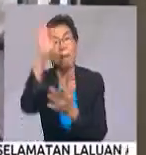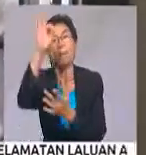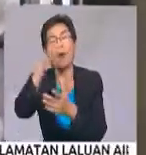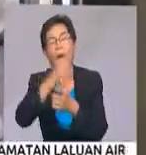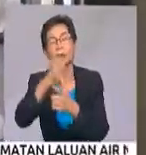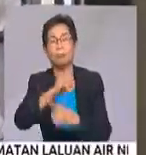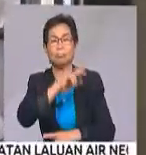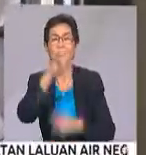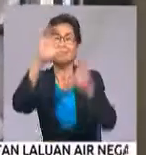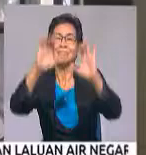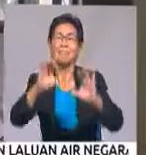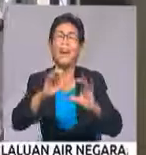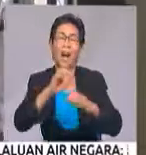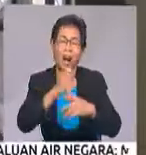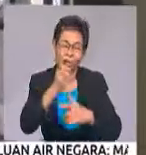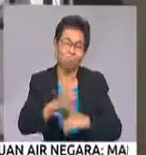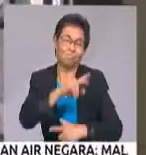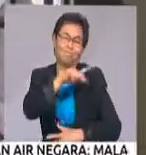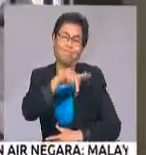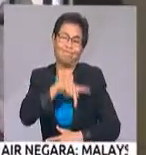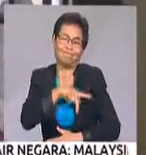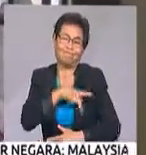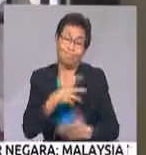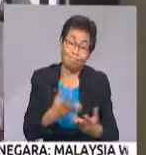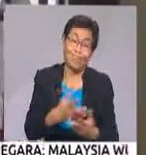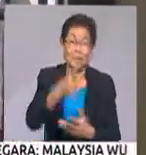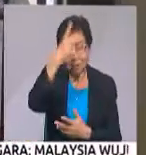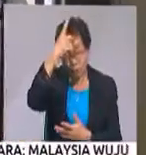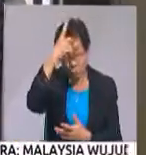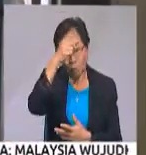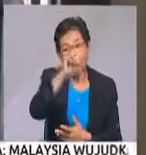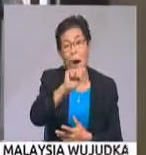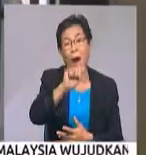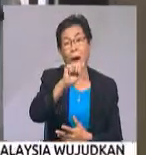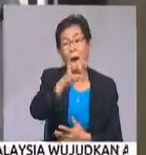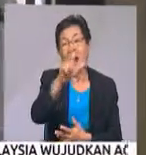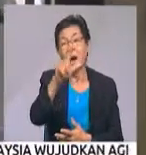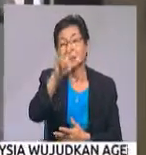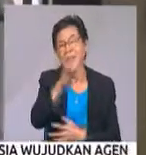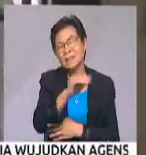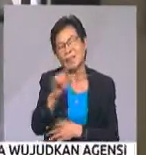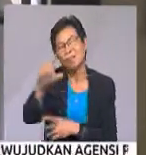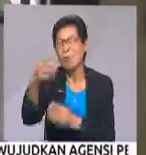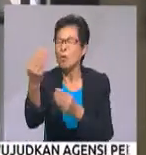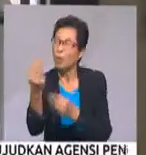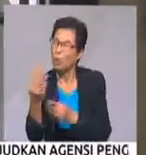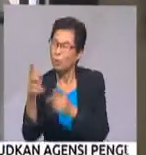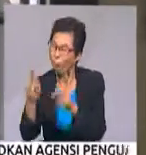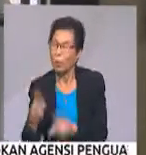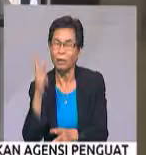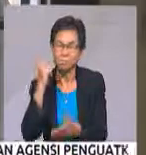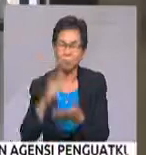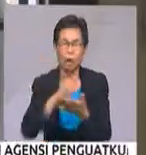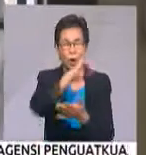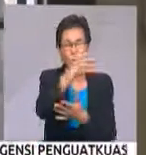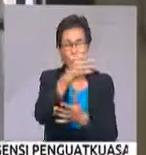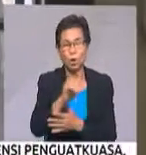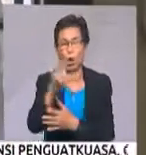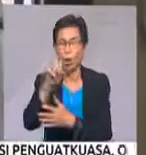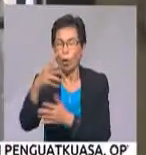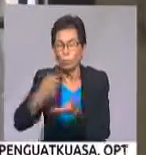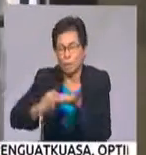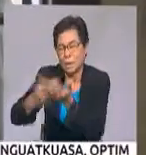sulit. Hanya beberapa pegawai kanan seperti Datuk Azlin dan beberapa orang lagi mengetahui Jolo berbincang dengan Datuk Seri